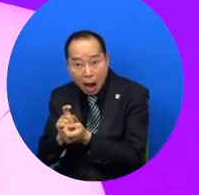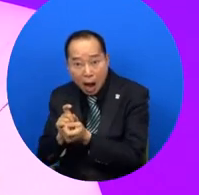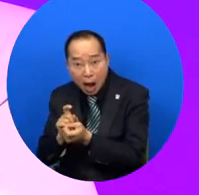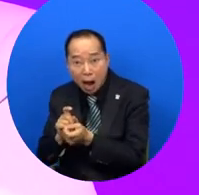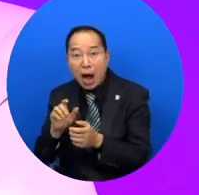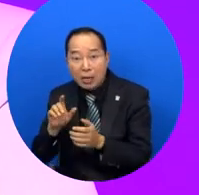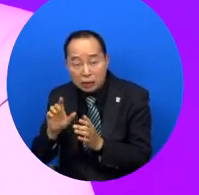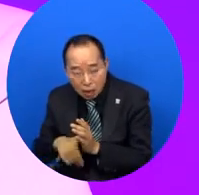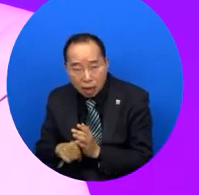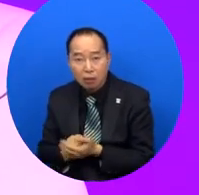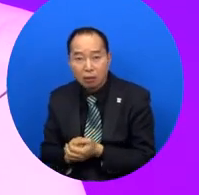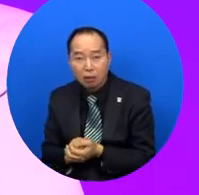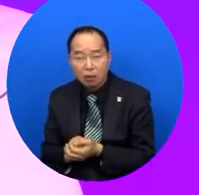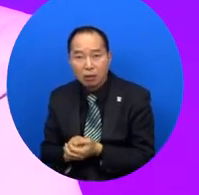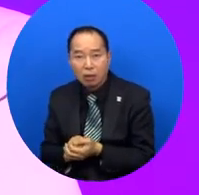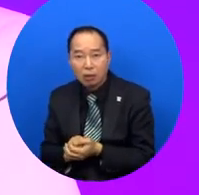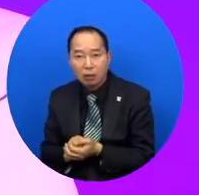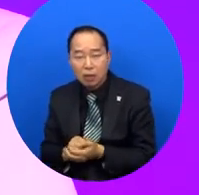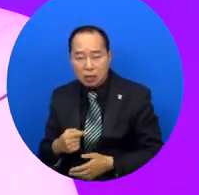그 한 번도